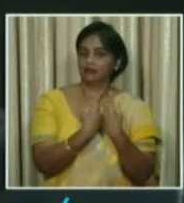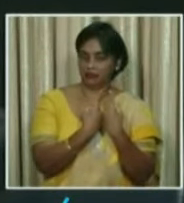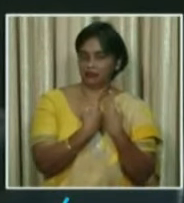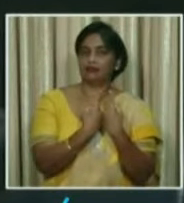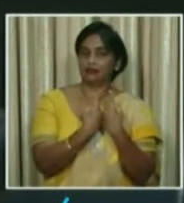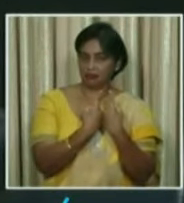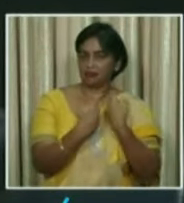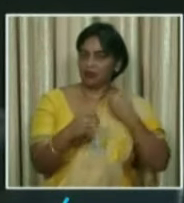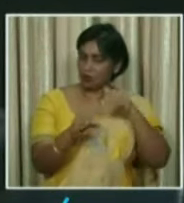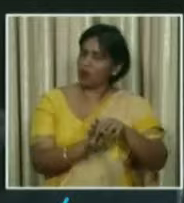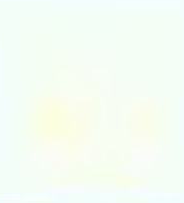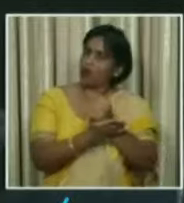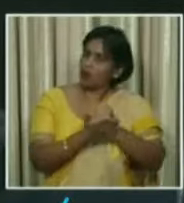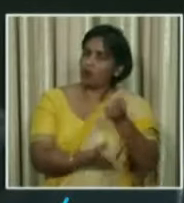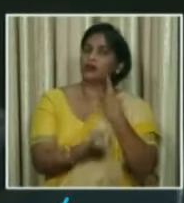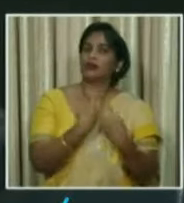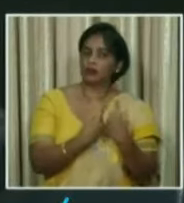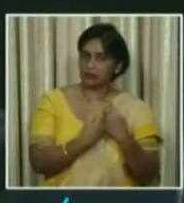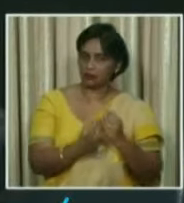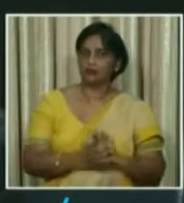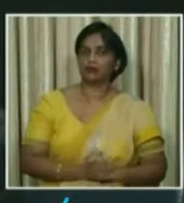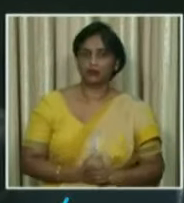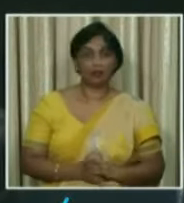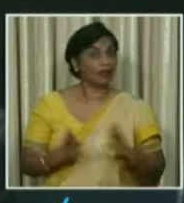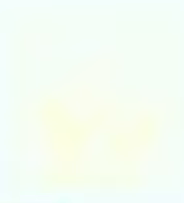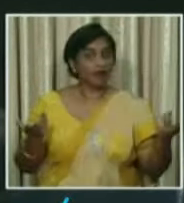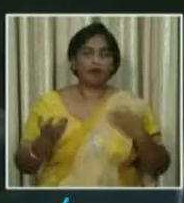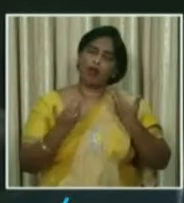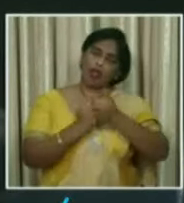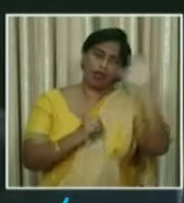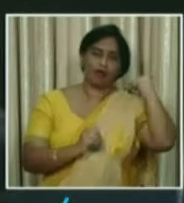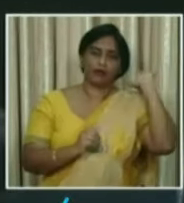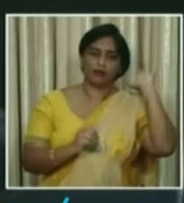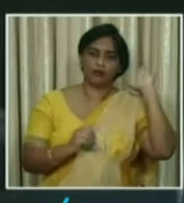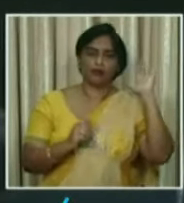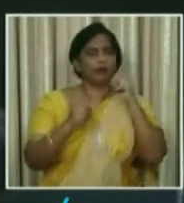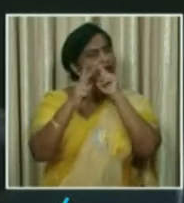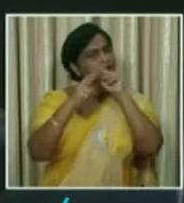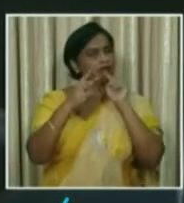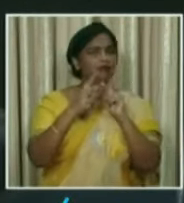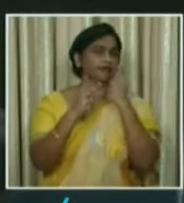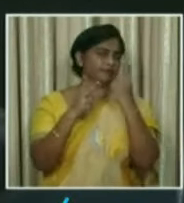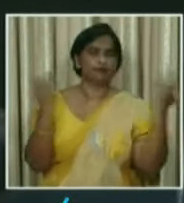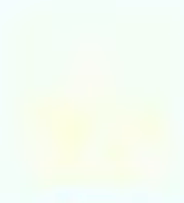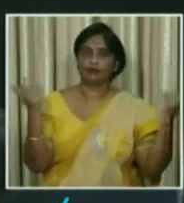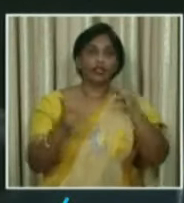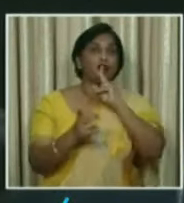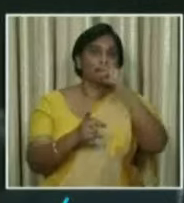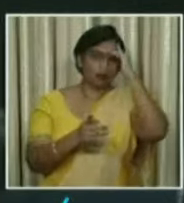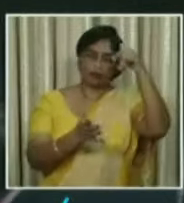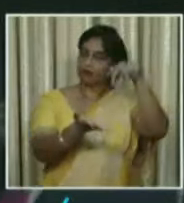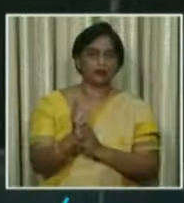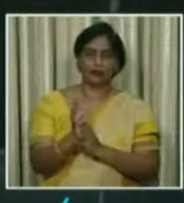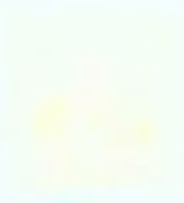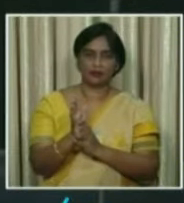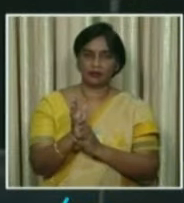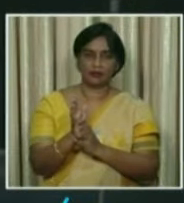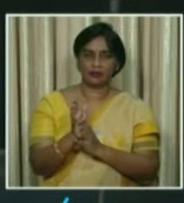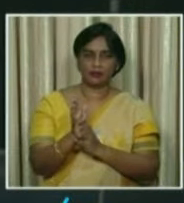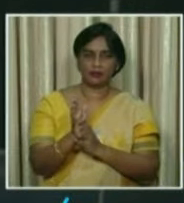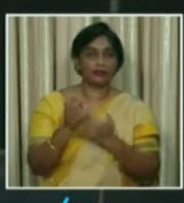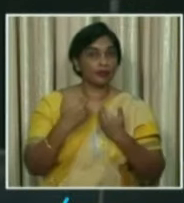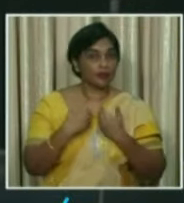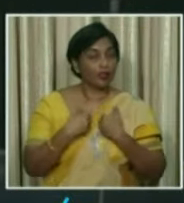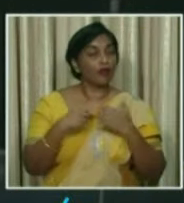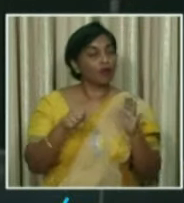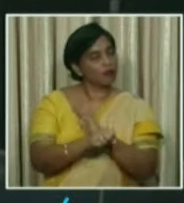ඒකයි මම ඉන්නකම් හැමදේම හොයනවා. හරි නැත්තම් මාව පන්නන්න. දෙකෙන් එකක් ගරු කතානායකතුමා තීරණය කරා. ඔව් සභානායකතුමා. මේ අපේ